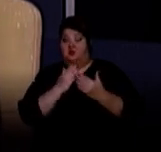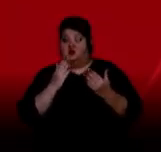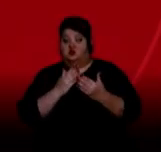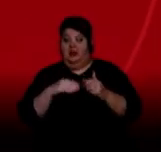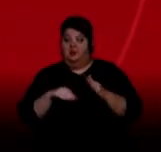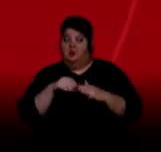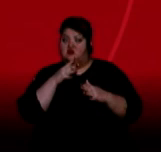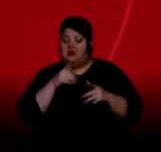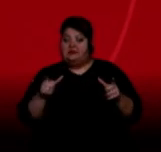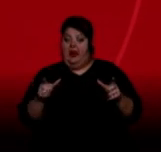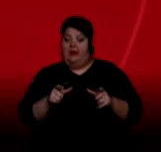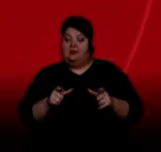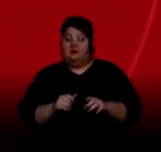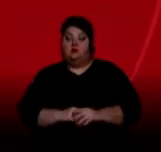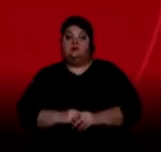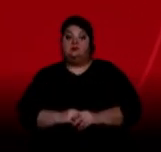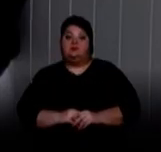карантину.